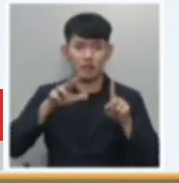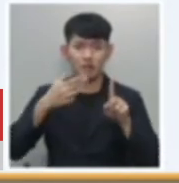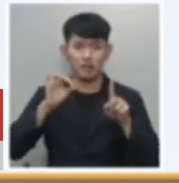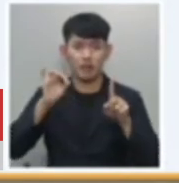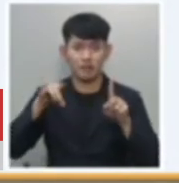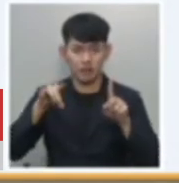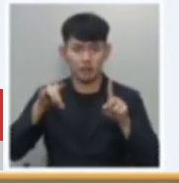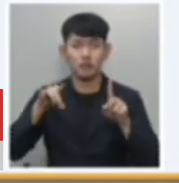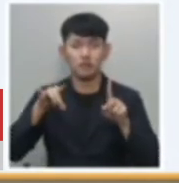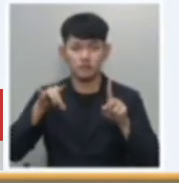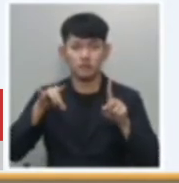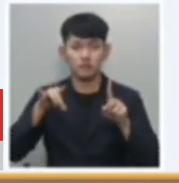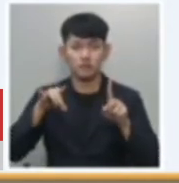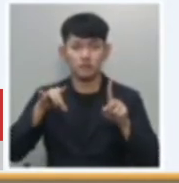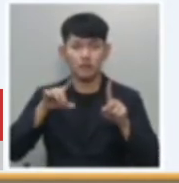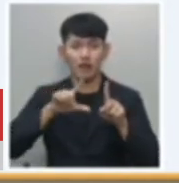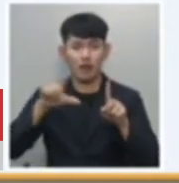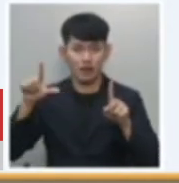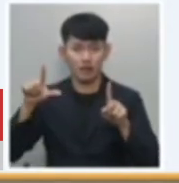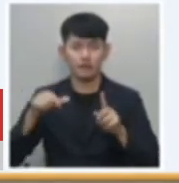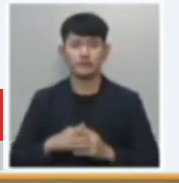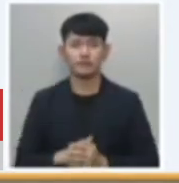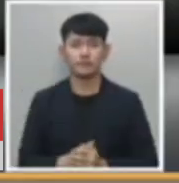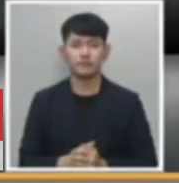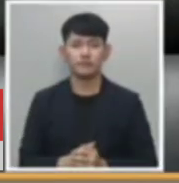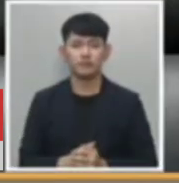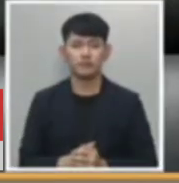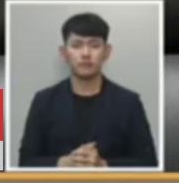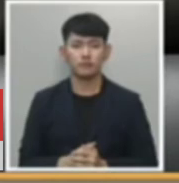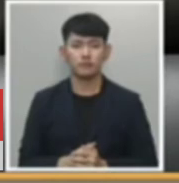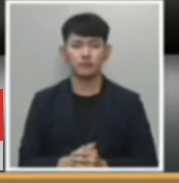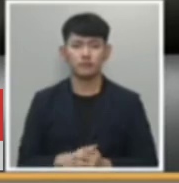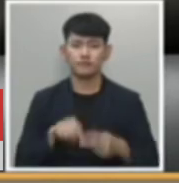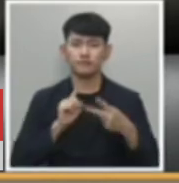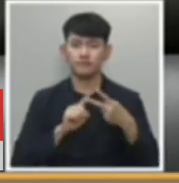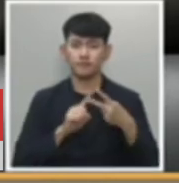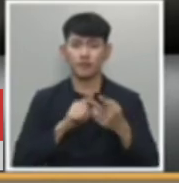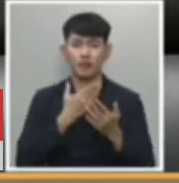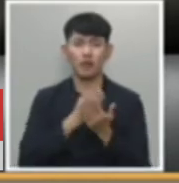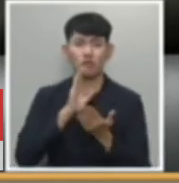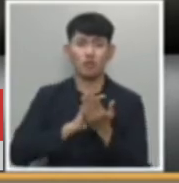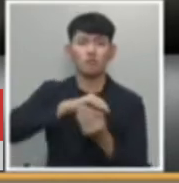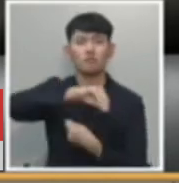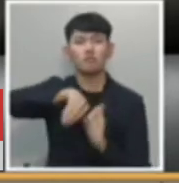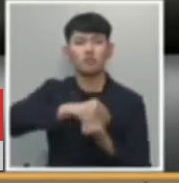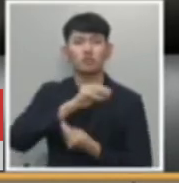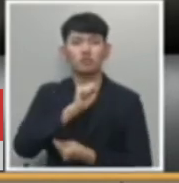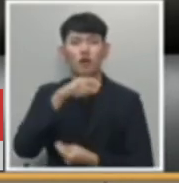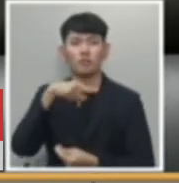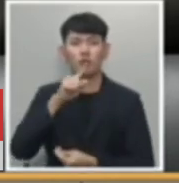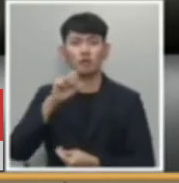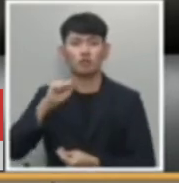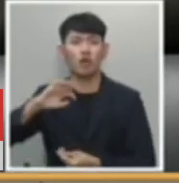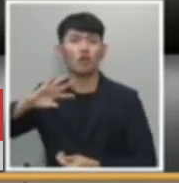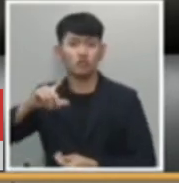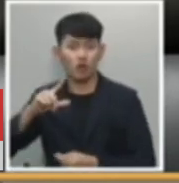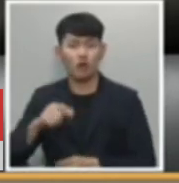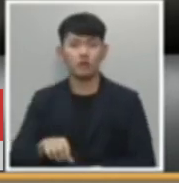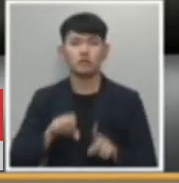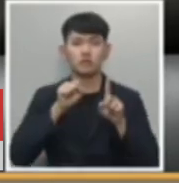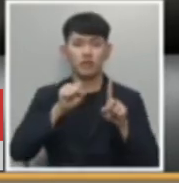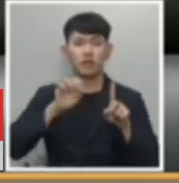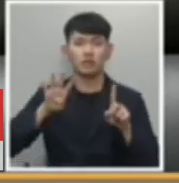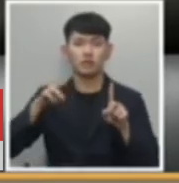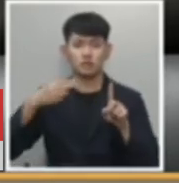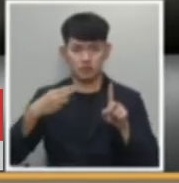1,38,000นะครับล้านบาทนะครับของงบทุนหมุนเวียนของสปช.อีกประมาณ